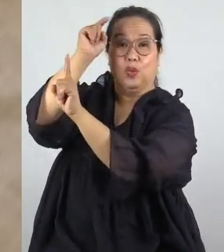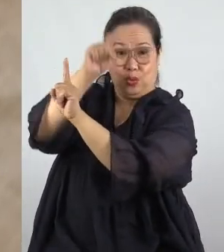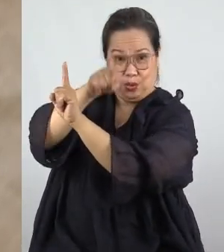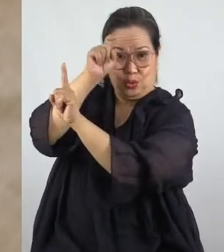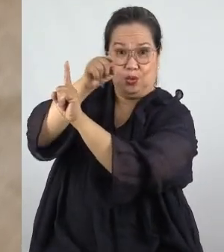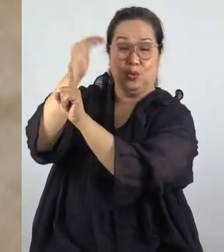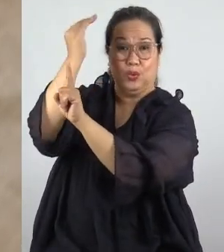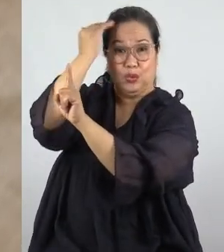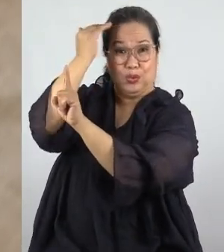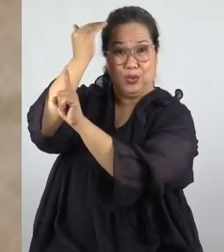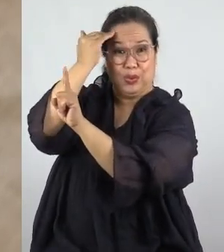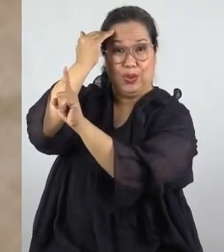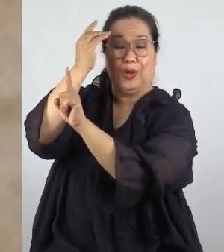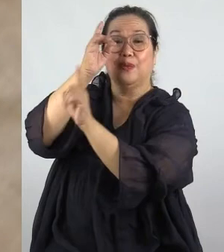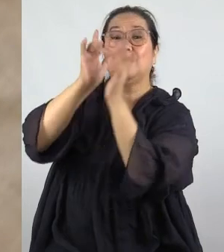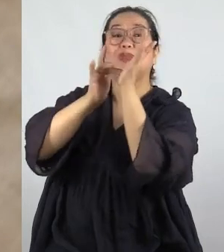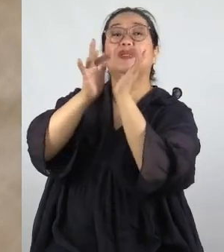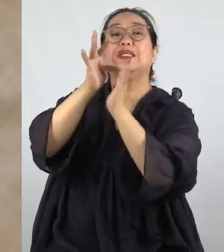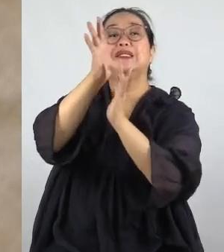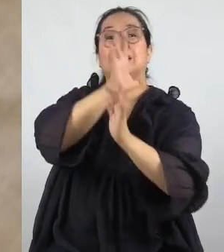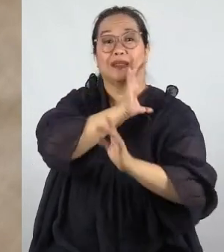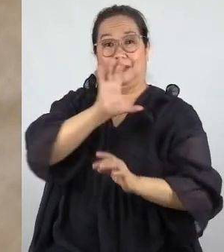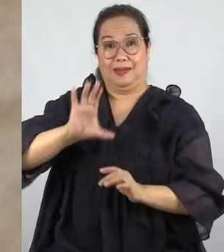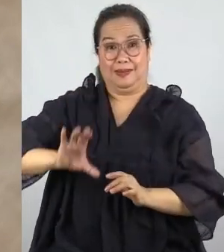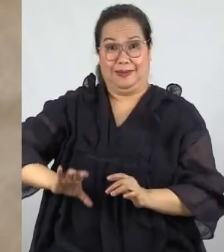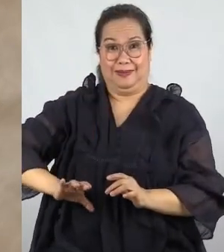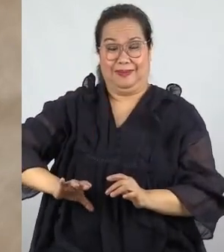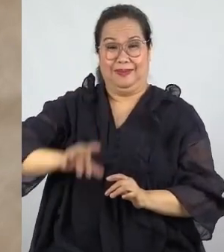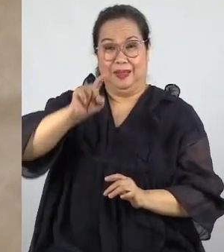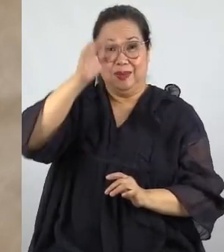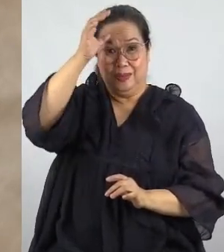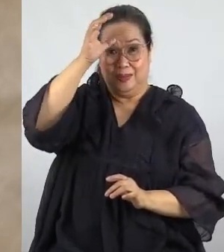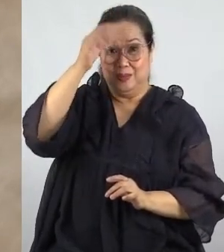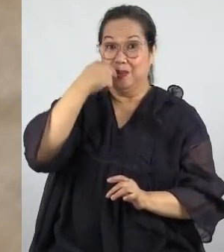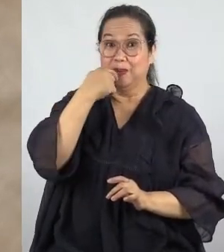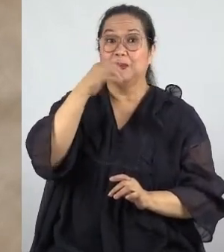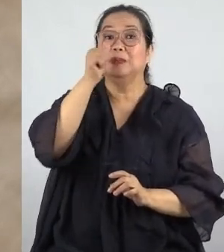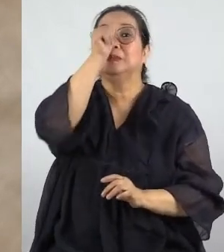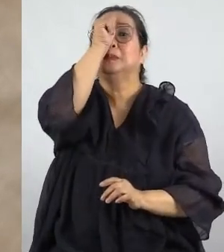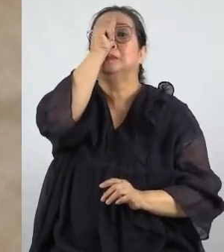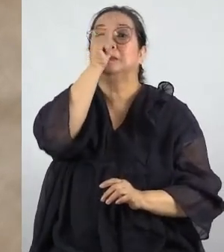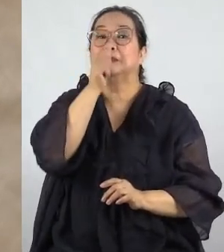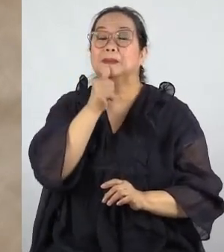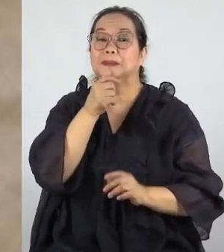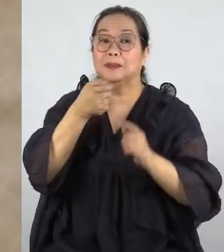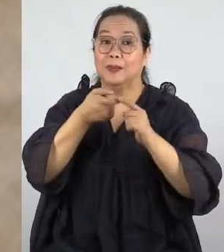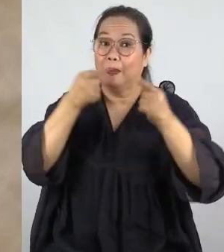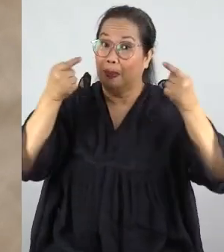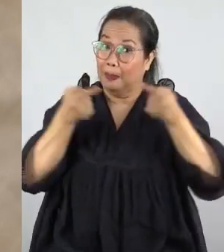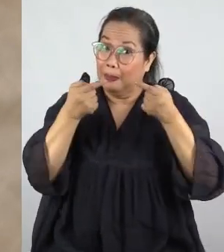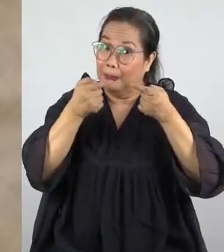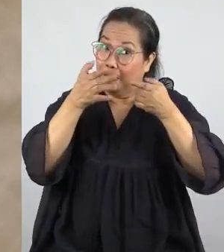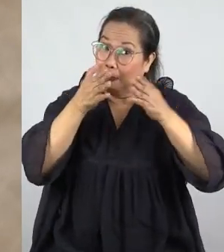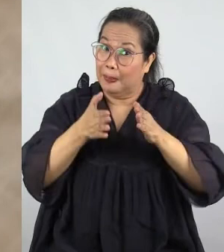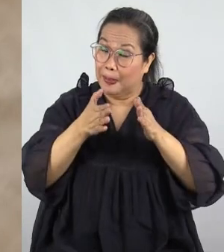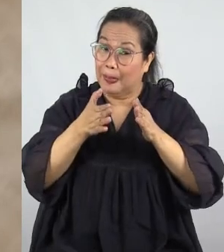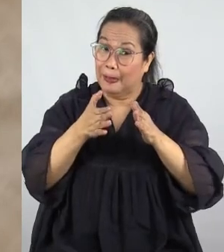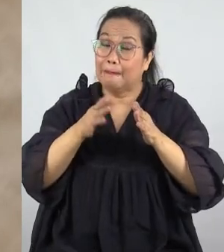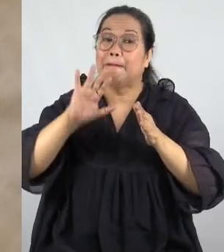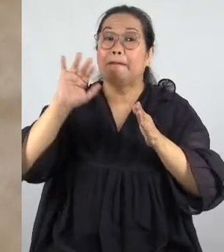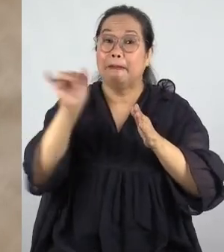Isaalang-alang natin si Jesus palagi. Consider Him who endured from sinners